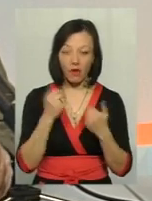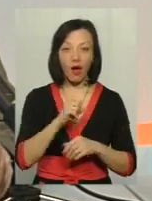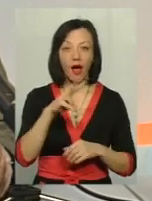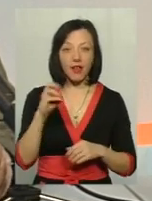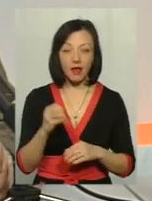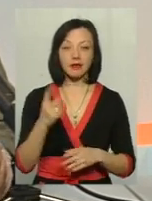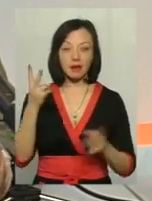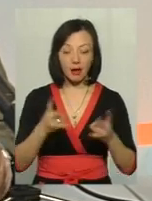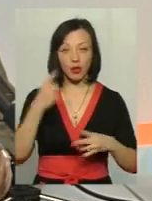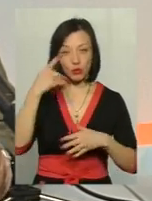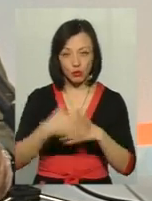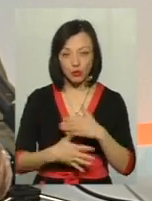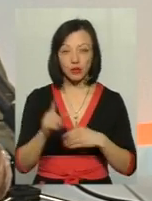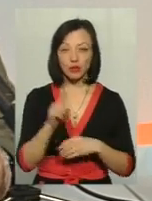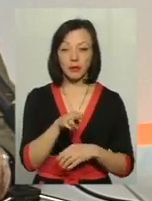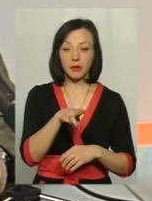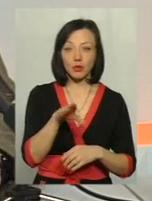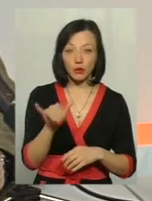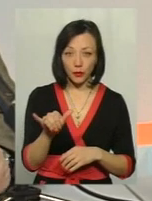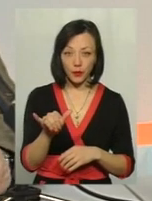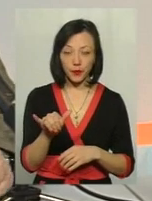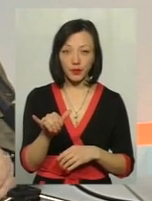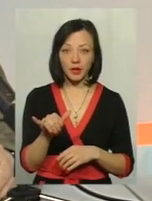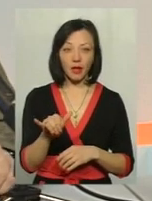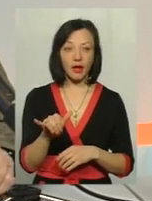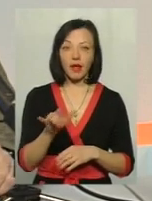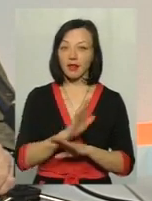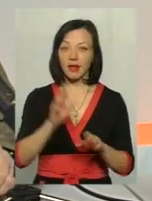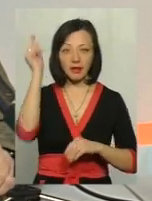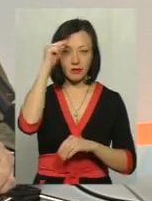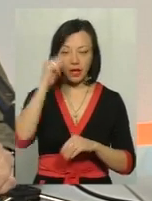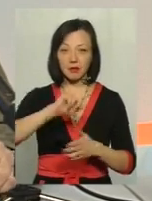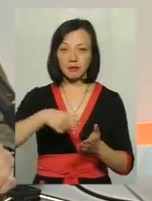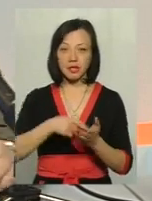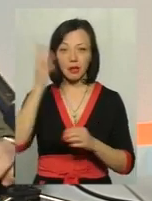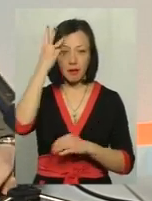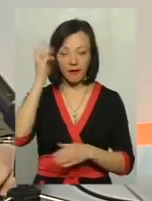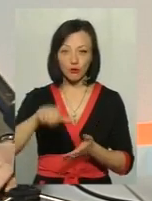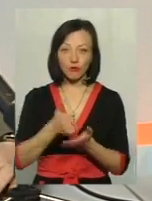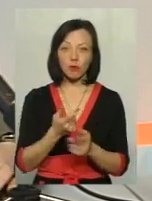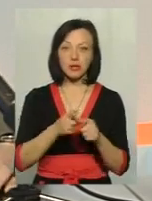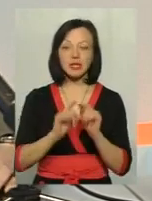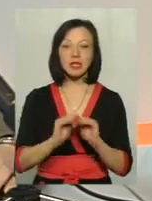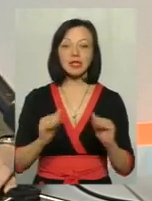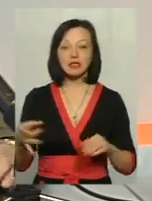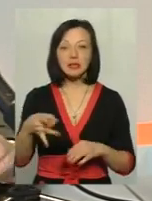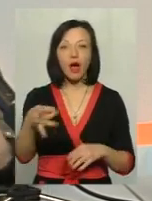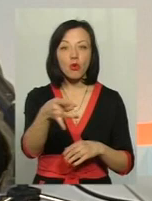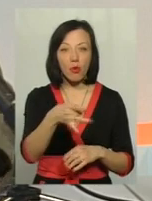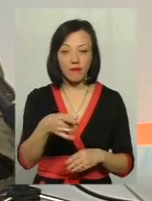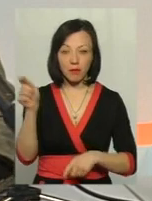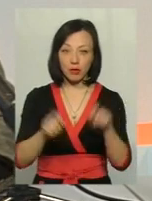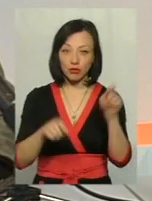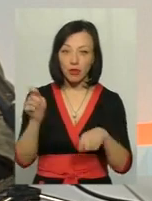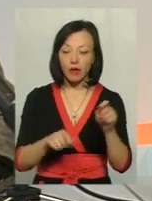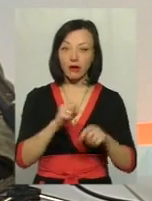слід ще розуміти, що в профтехучилищах не навчаються тільки діти з міста Хмельницького. В основному це діти з районів, які